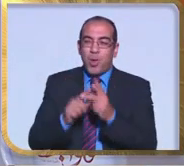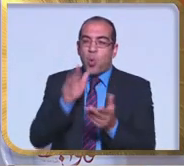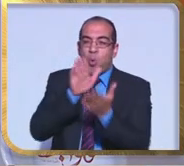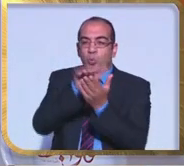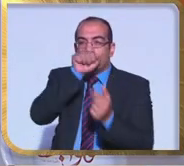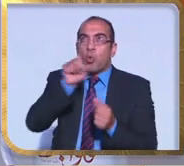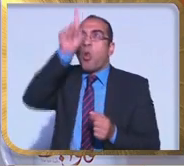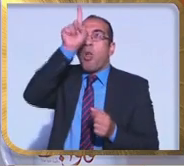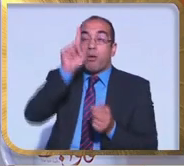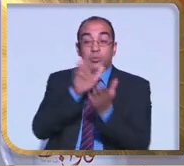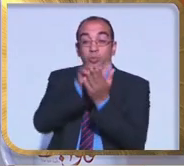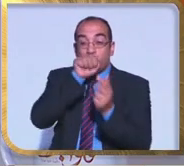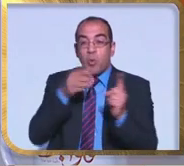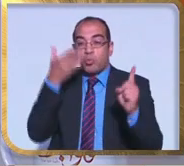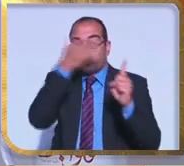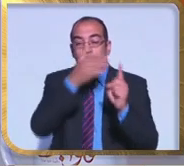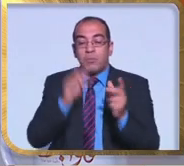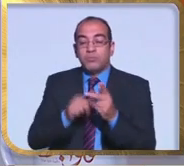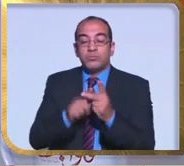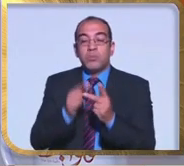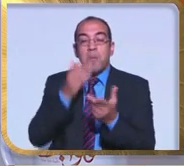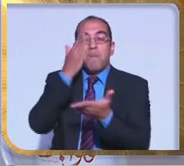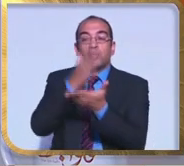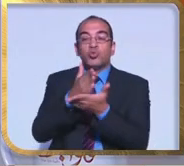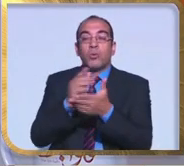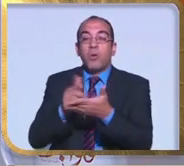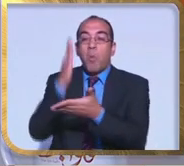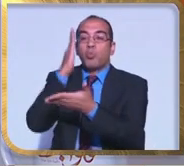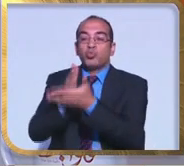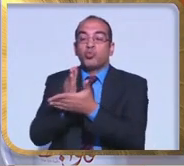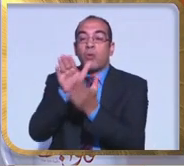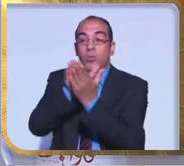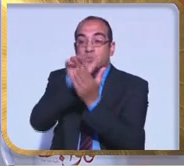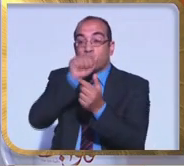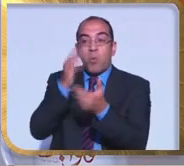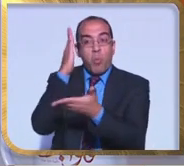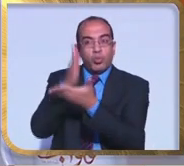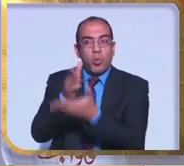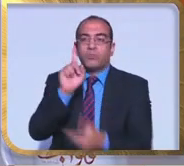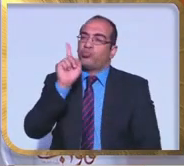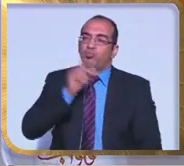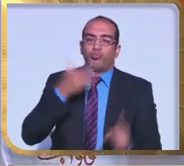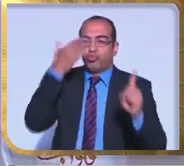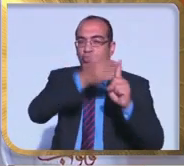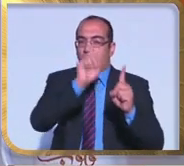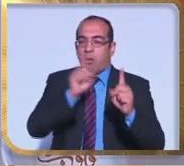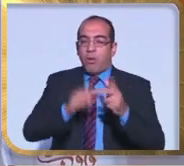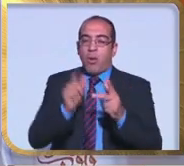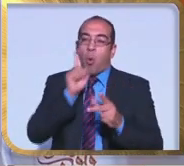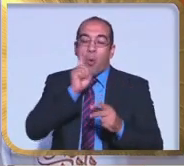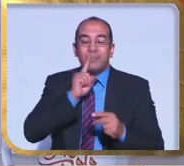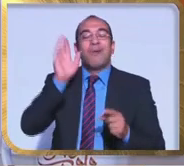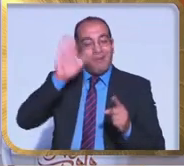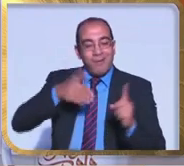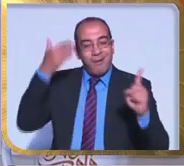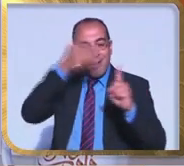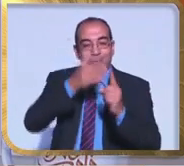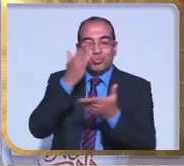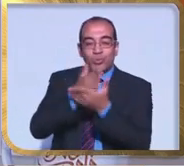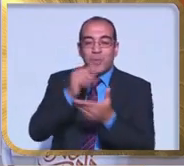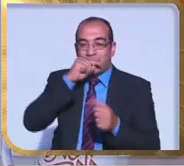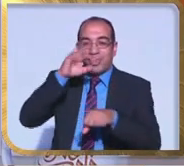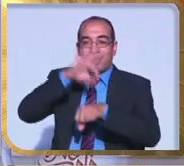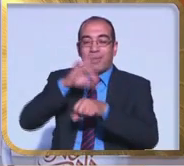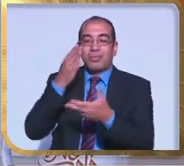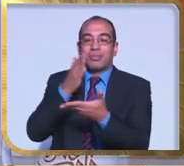راحه، ما انا واخداكي معايا المش او مش راحه معاكي. ايوه، ما هي اقسمت. بس راحت المشوار طبعا عشان كان بنتها تعبانه